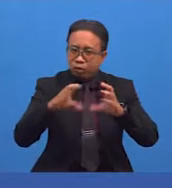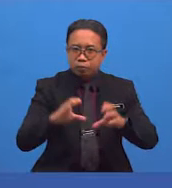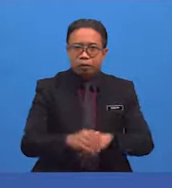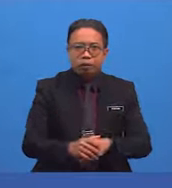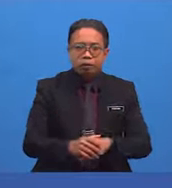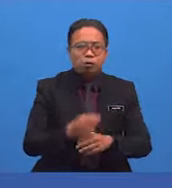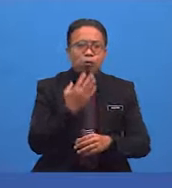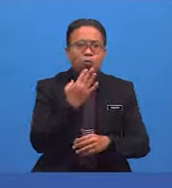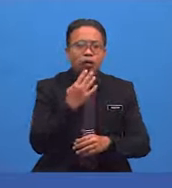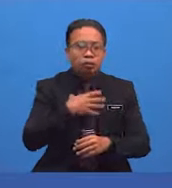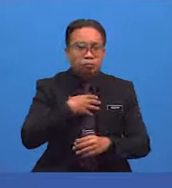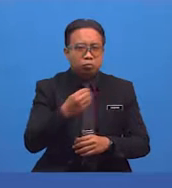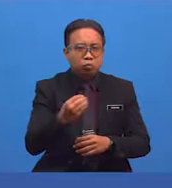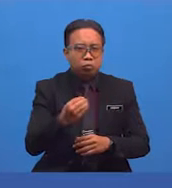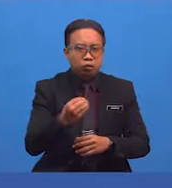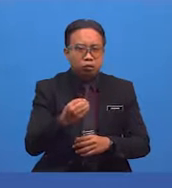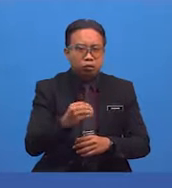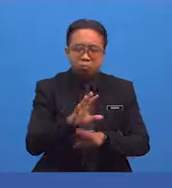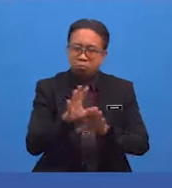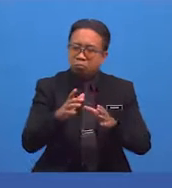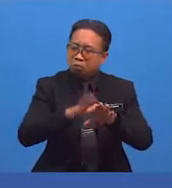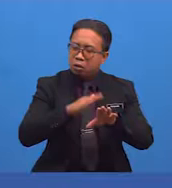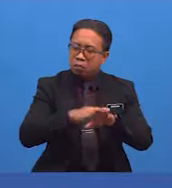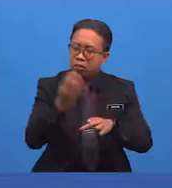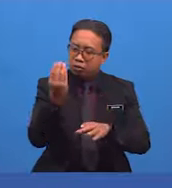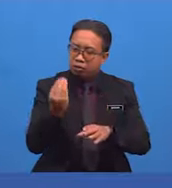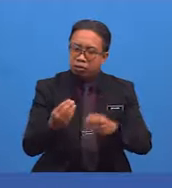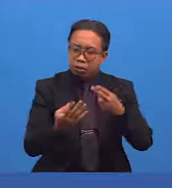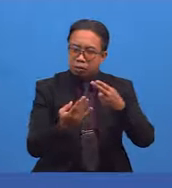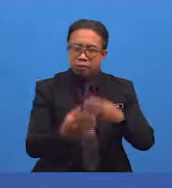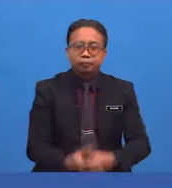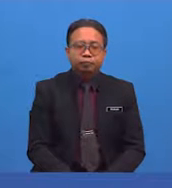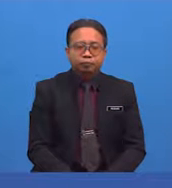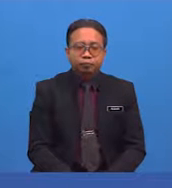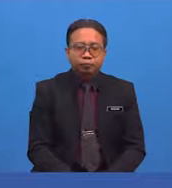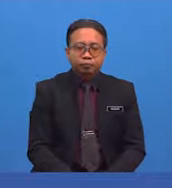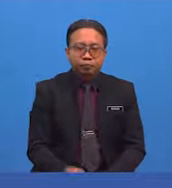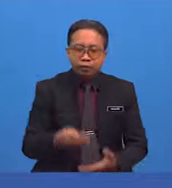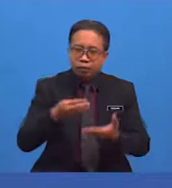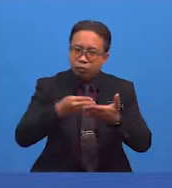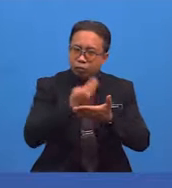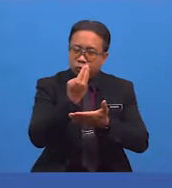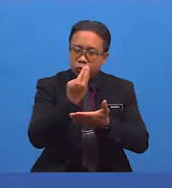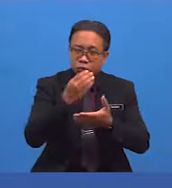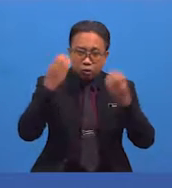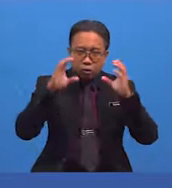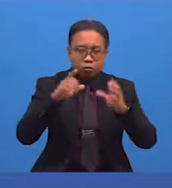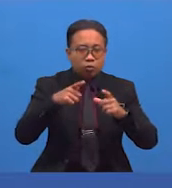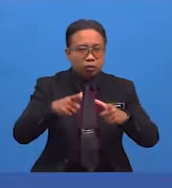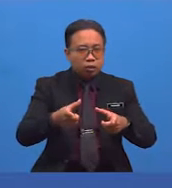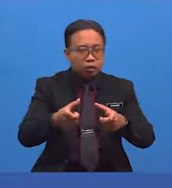seramik yang berwarna putih dan berkilat. Jadi, bubur cikgu akan masak lebih